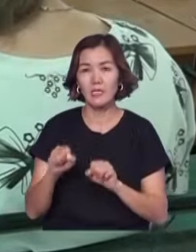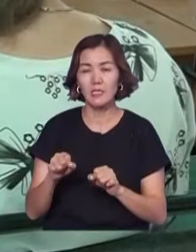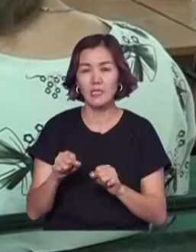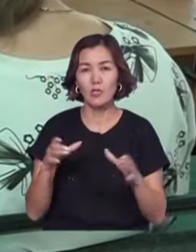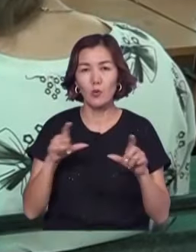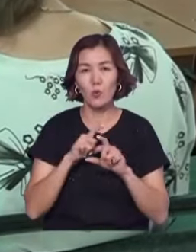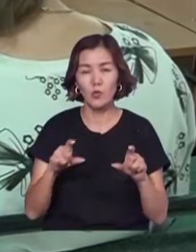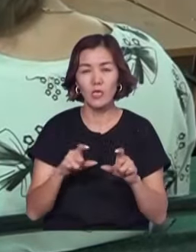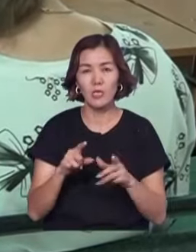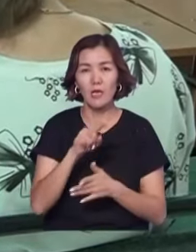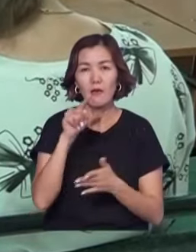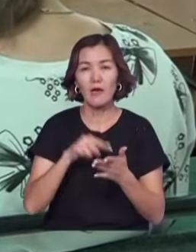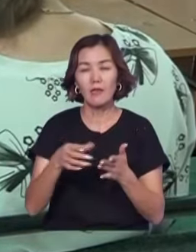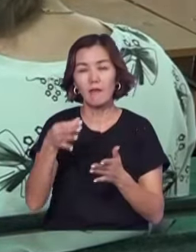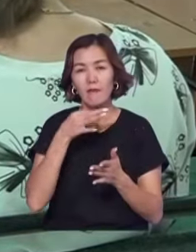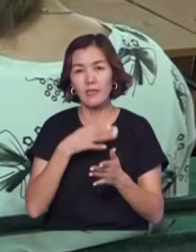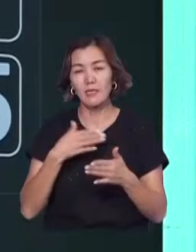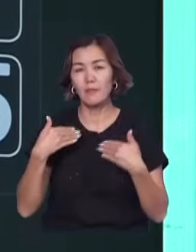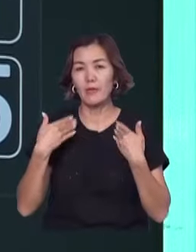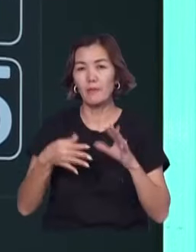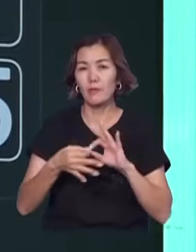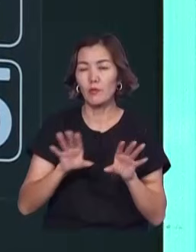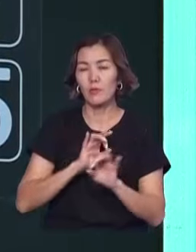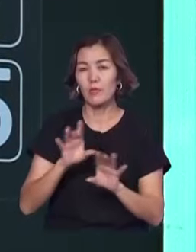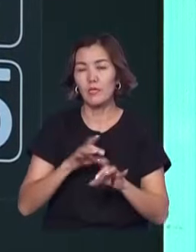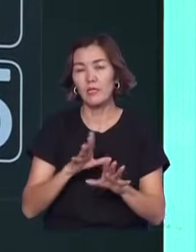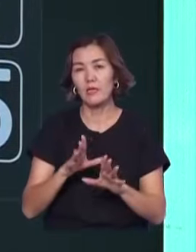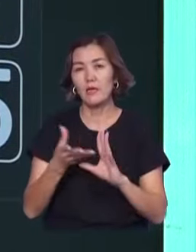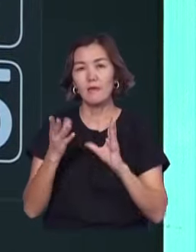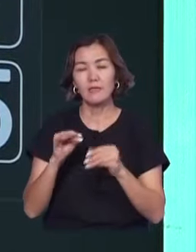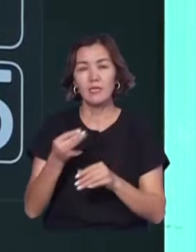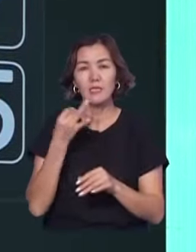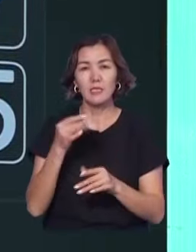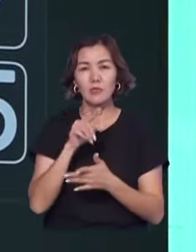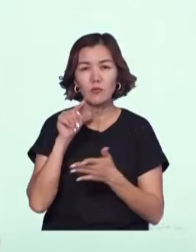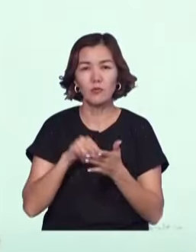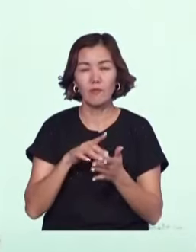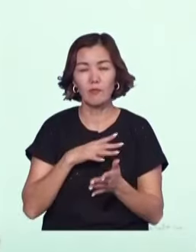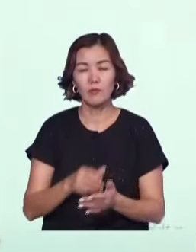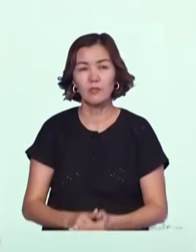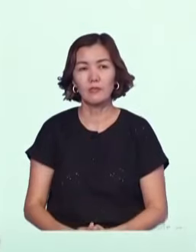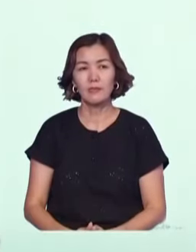Специалисты ответили на запросы граждан, предоставив подробную информацию и разъяснив все интересующие их вопросы.